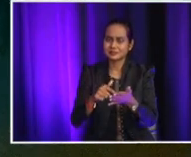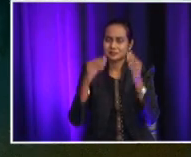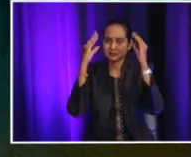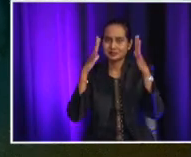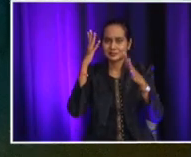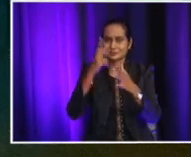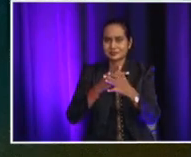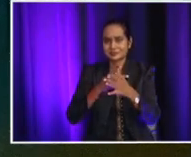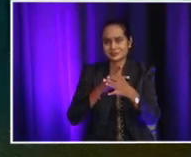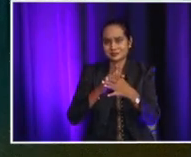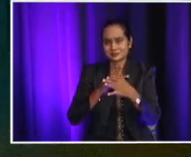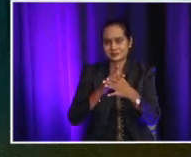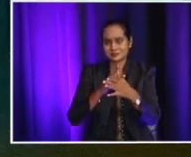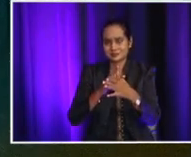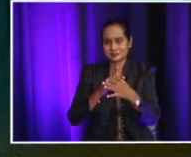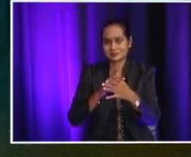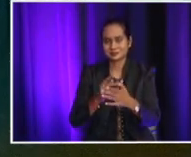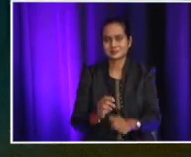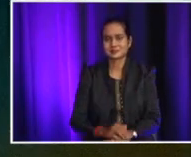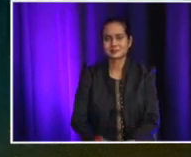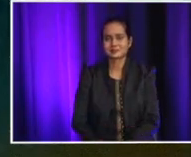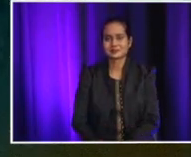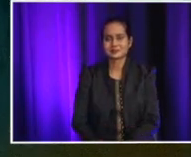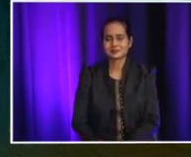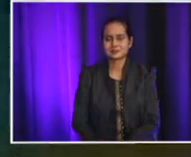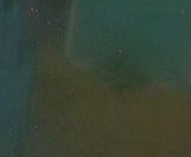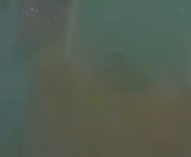semuanya di dalam Menengah Atas